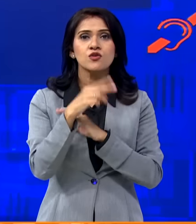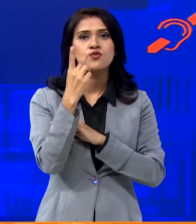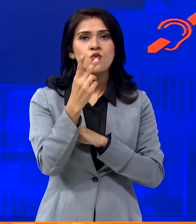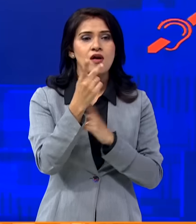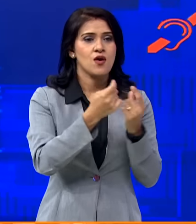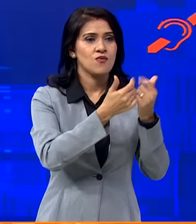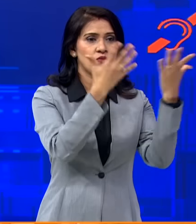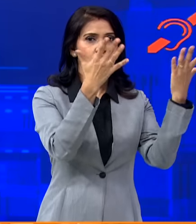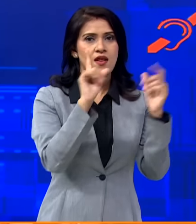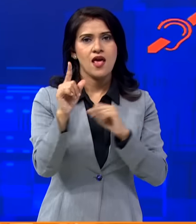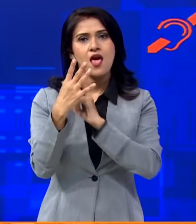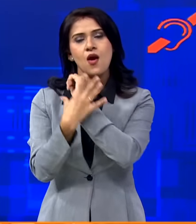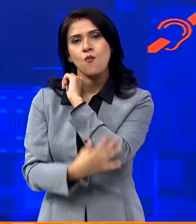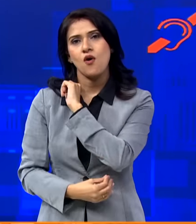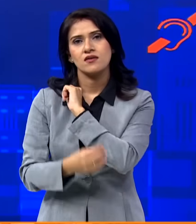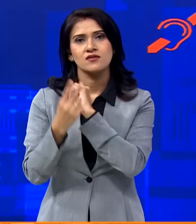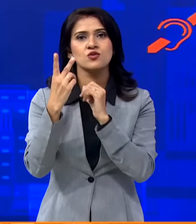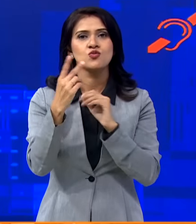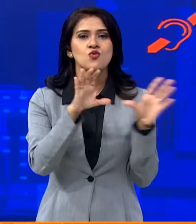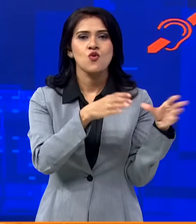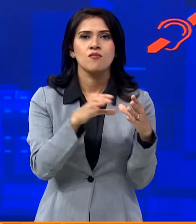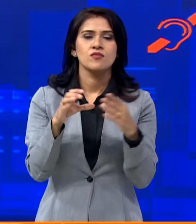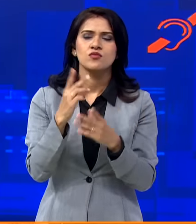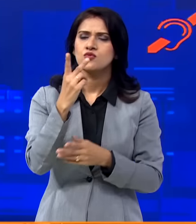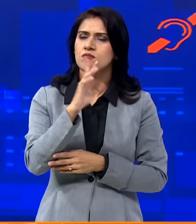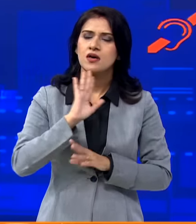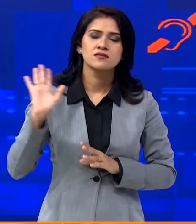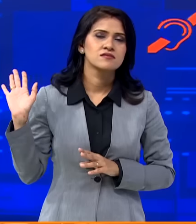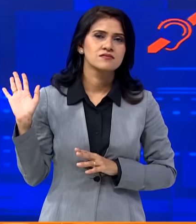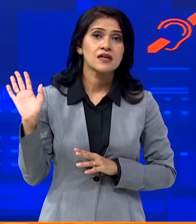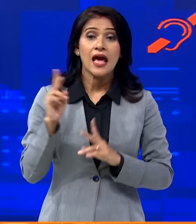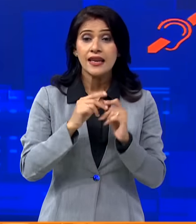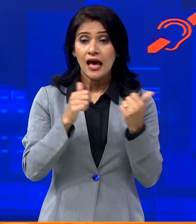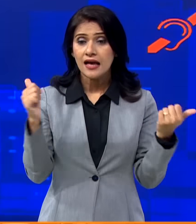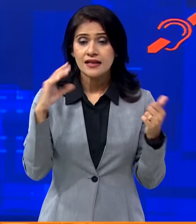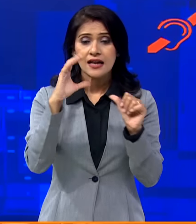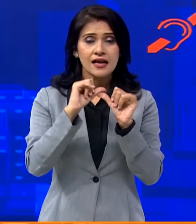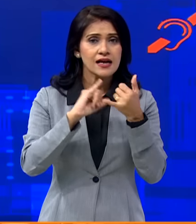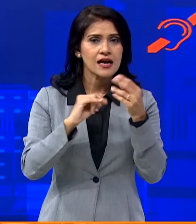अमीर एक गरीब बाकी कोई जाति नहीं